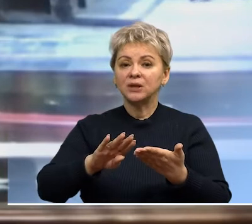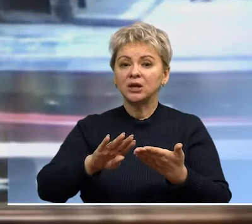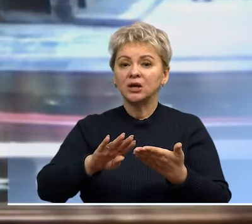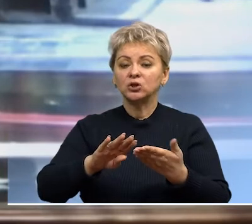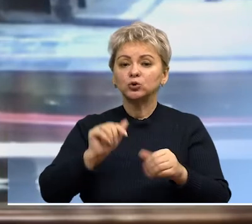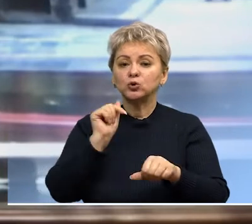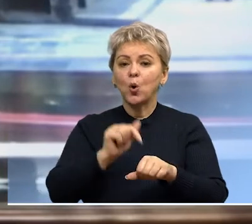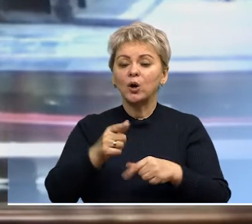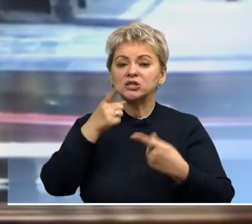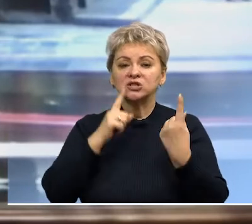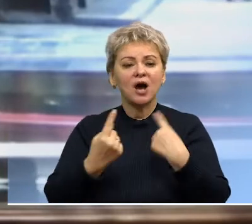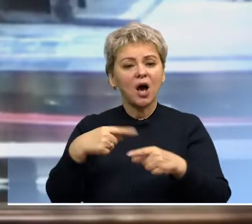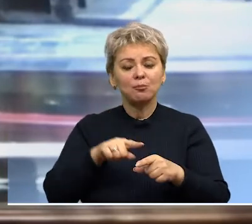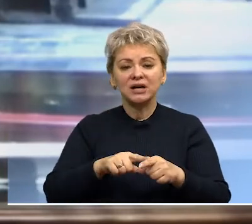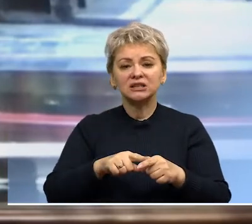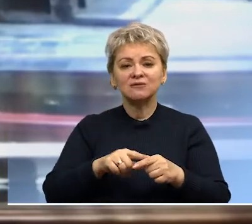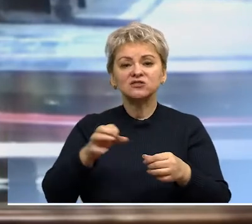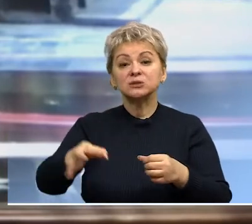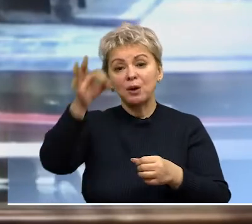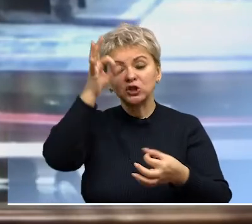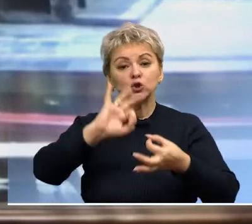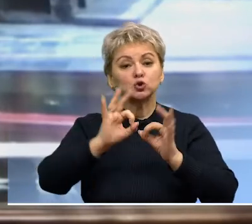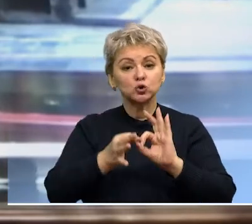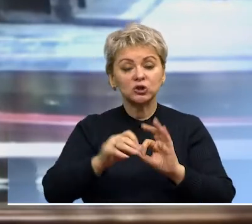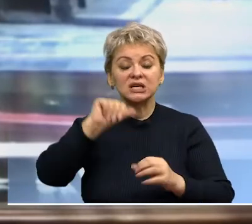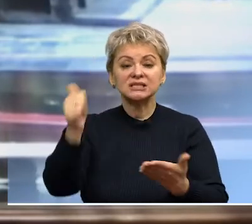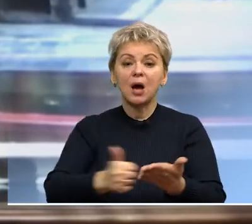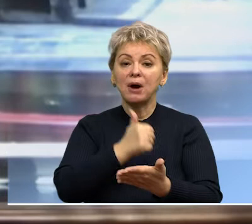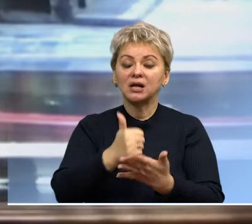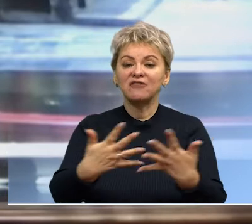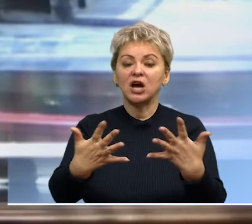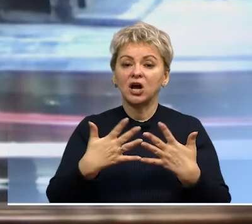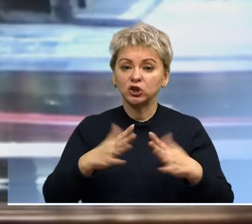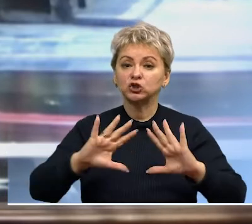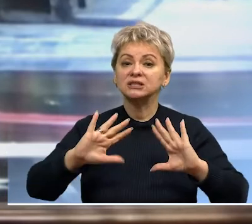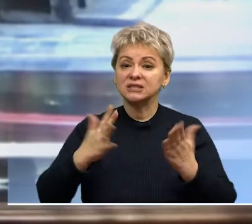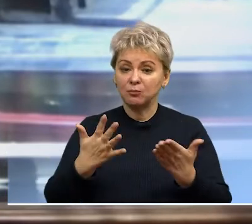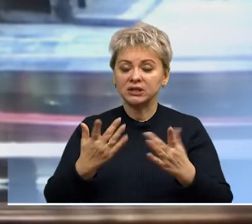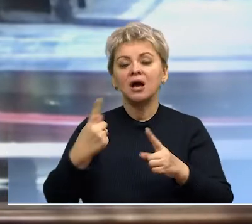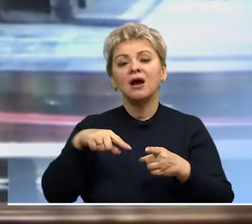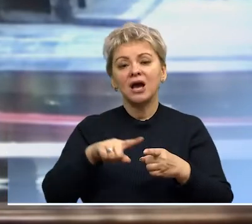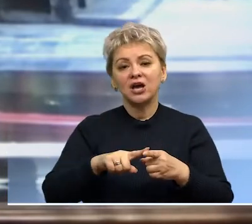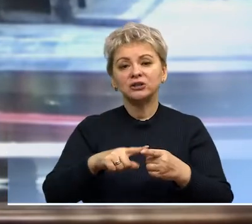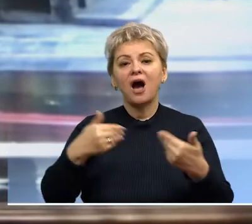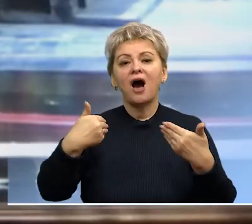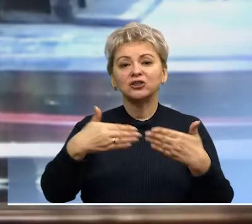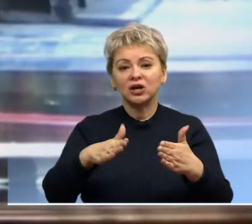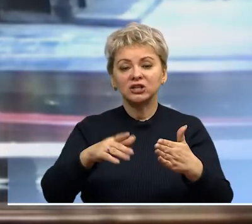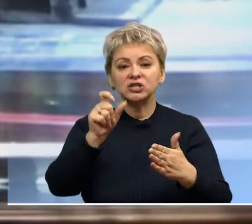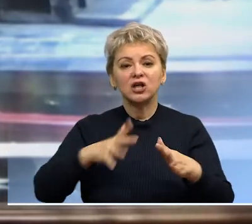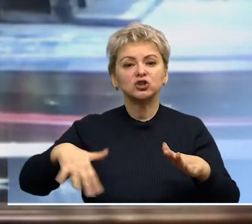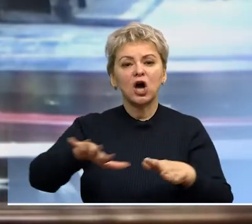Без трогательных слез об этом вспоминать сложно. Но самое главное, конечно, событие – это